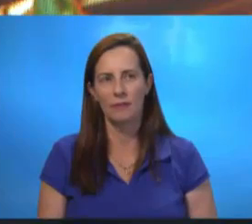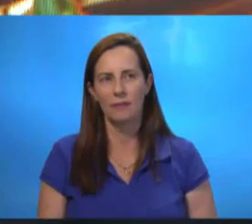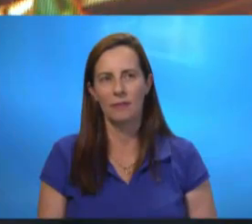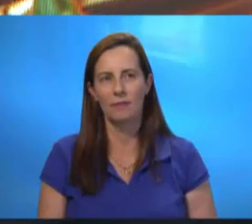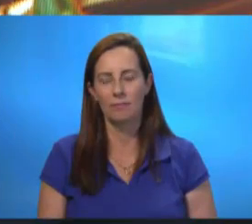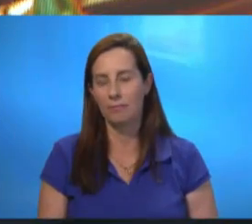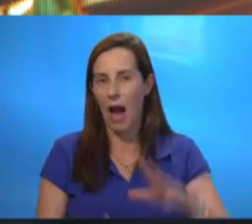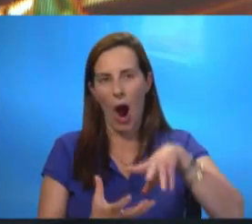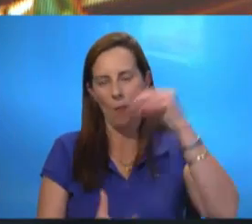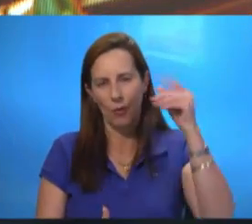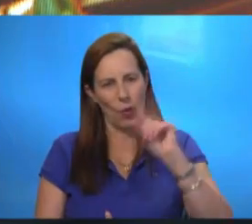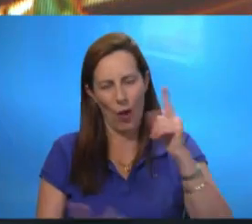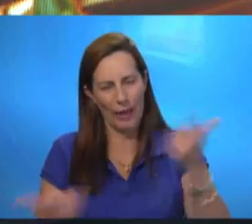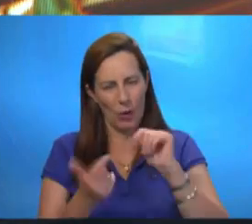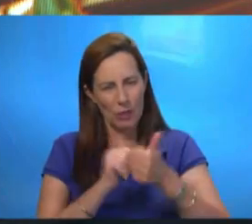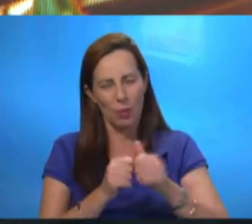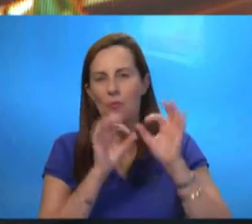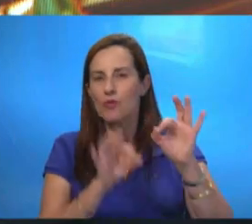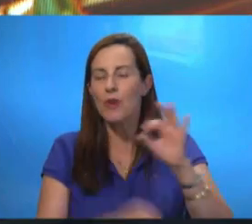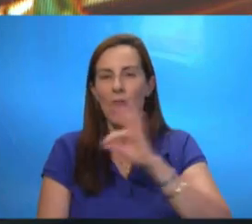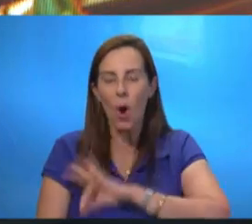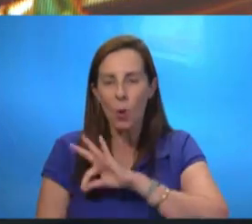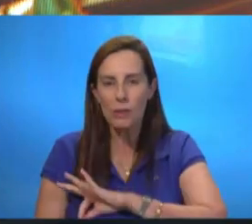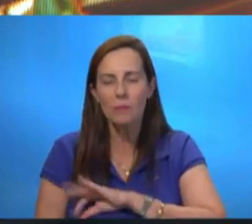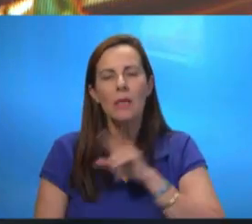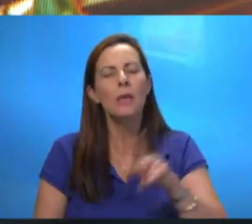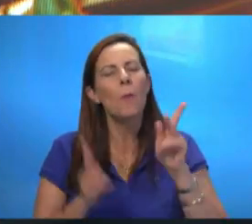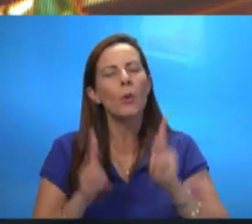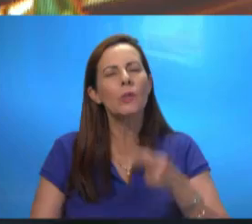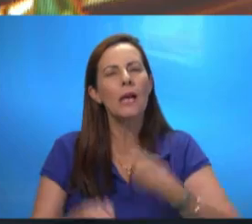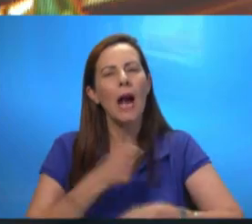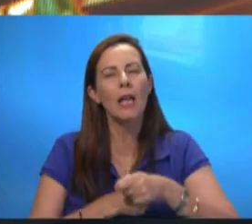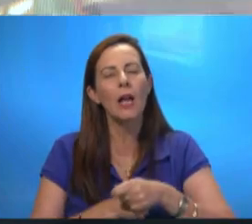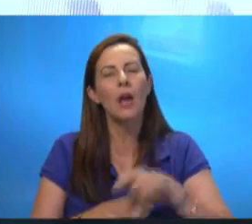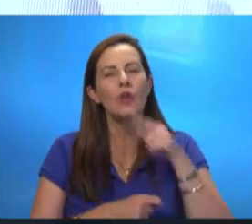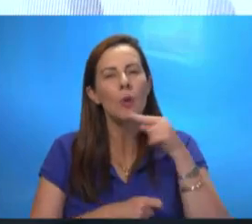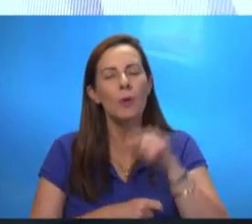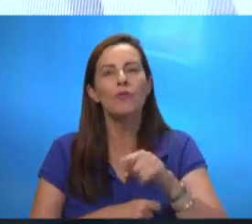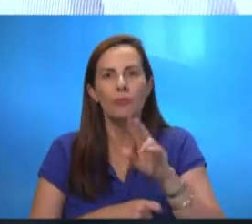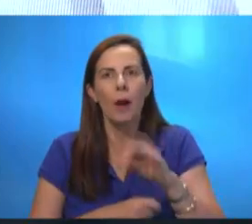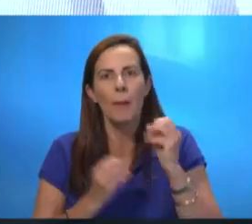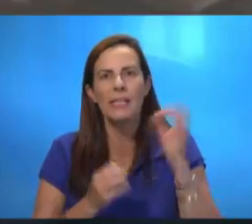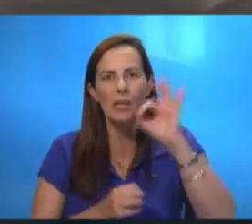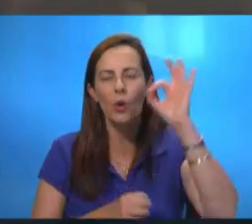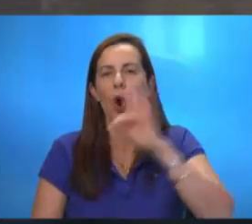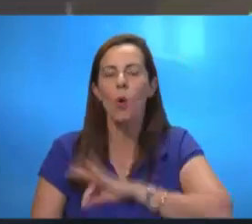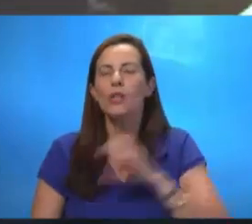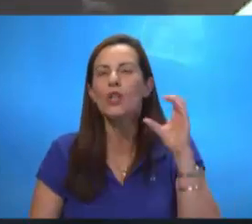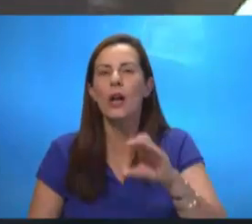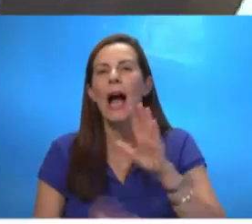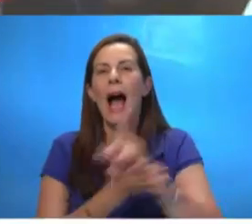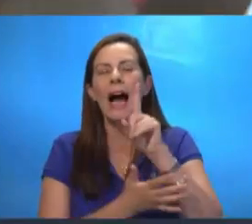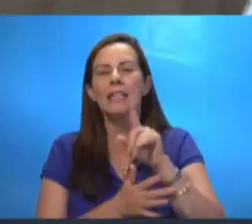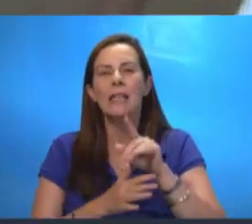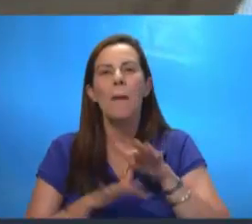המונדיאל כמובן הוא לא רק אירוע ספורט. בעבור המדינה המארחת זהו פוטנציאל כלכלי שתולים בו תקוות אדירות. רוסיה השקיעה 11